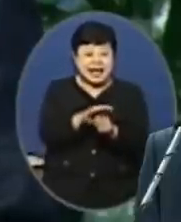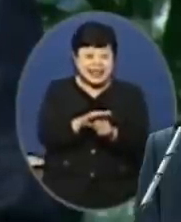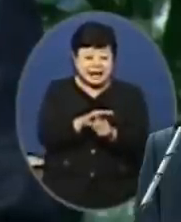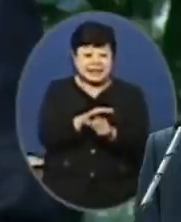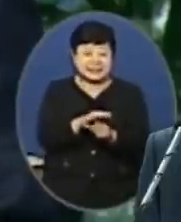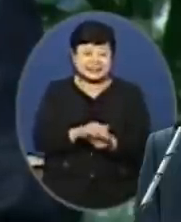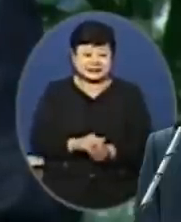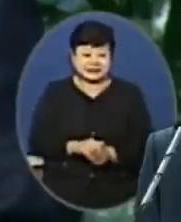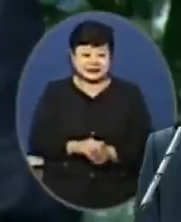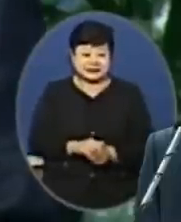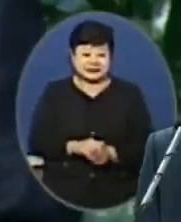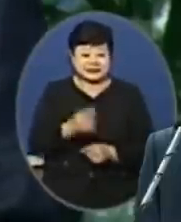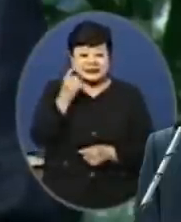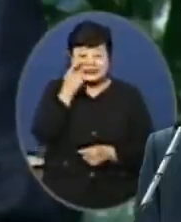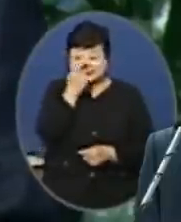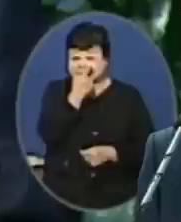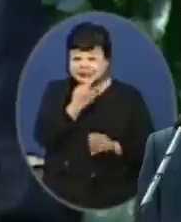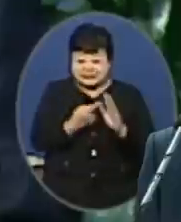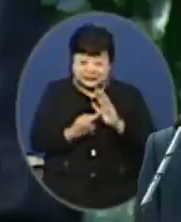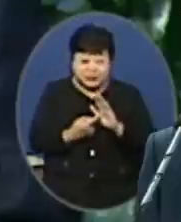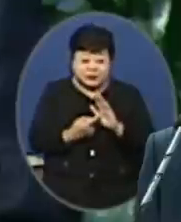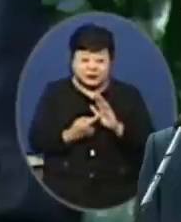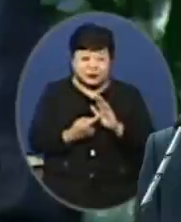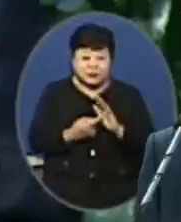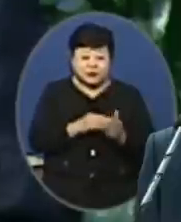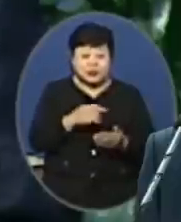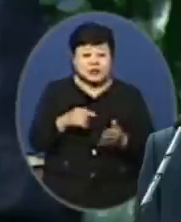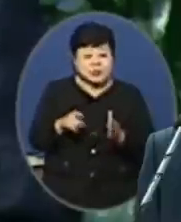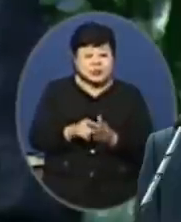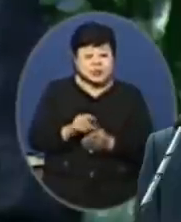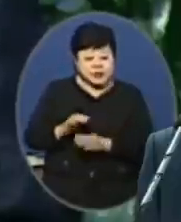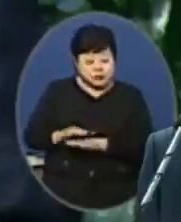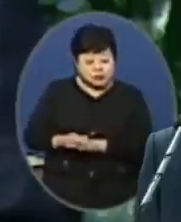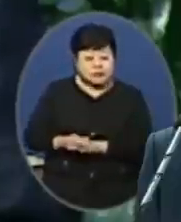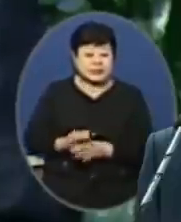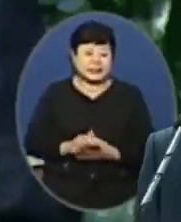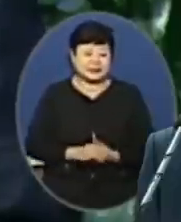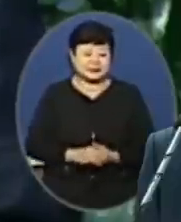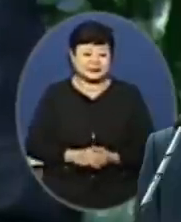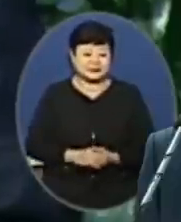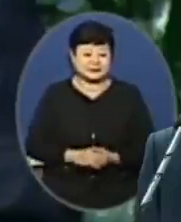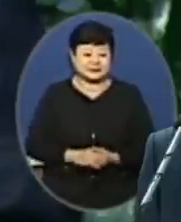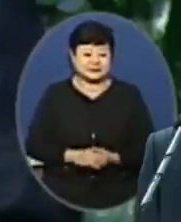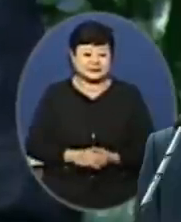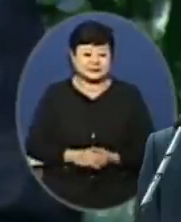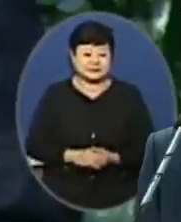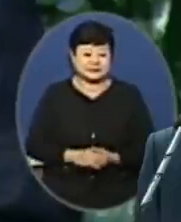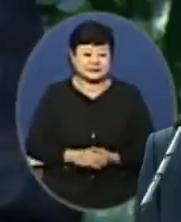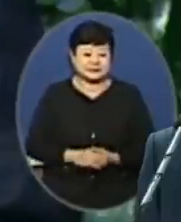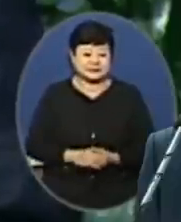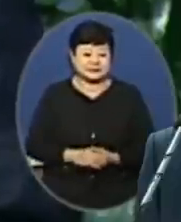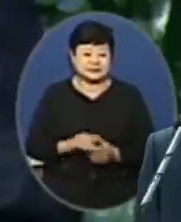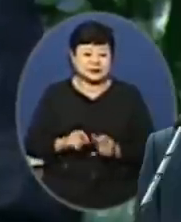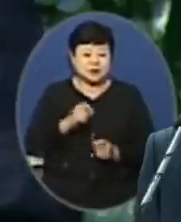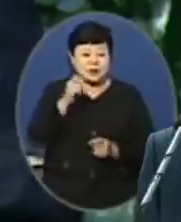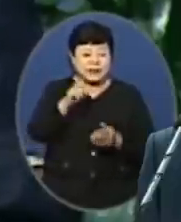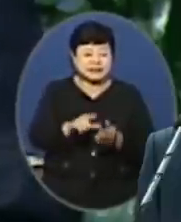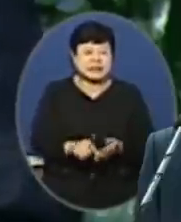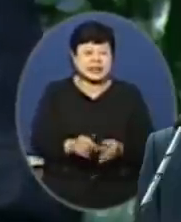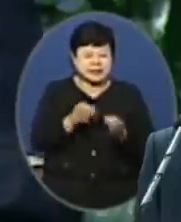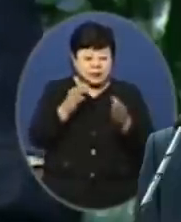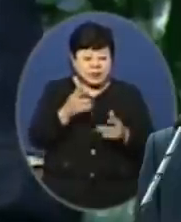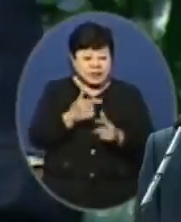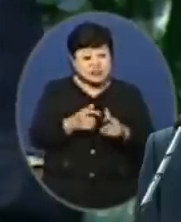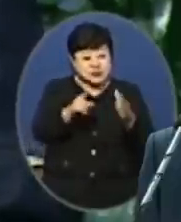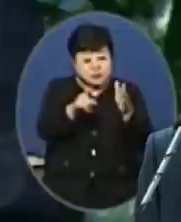증거로서 우리를 위해서 예비해 주신다. 오랜 세월 동안